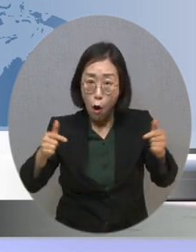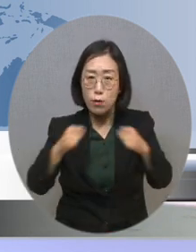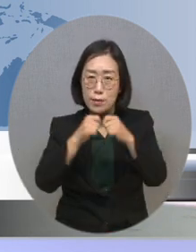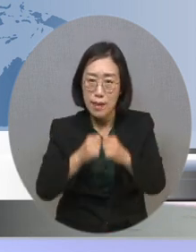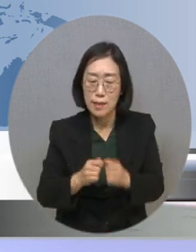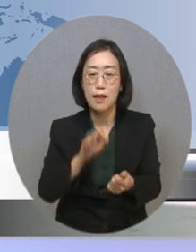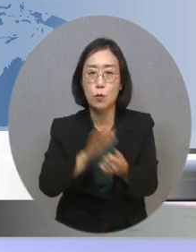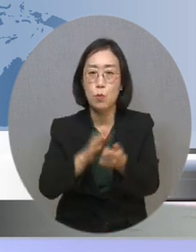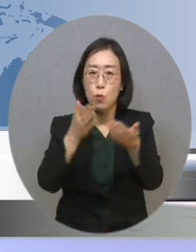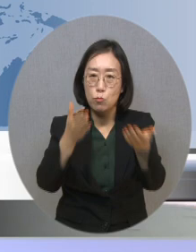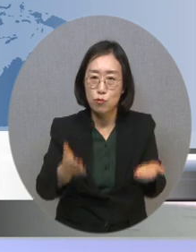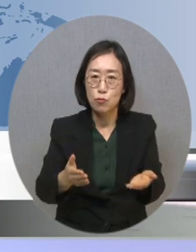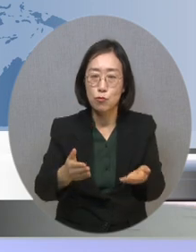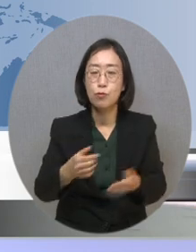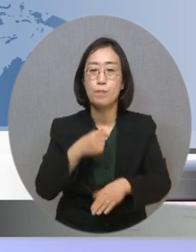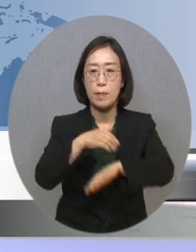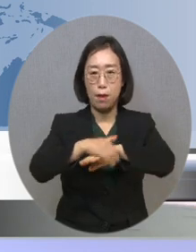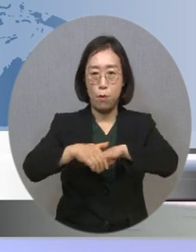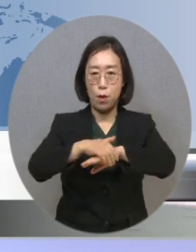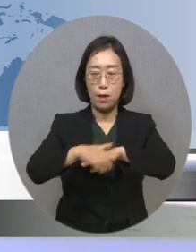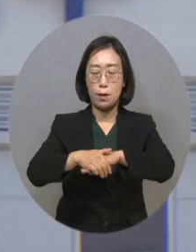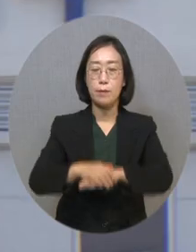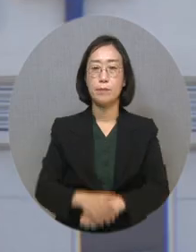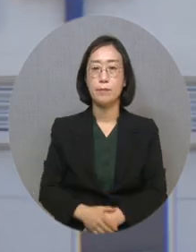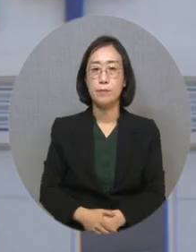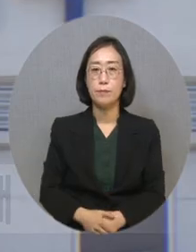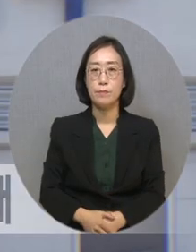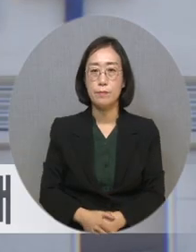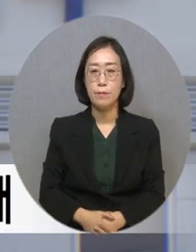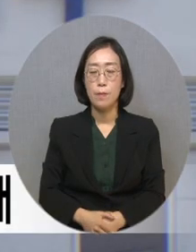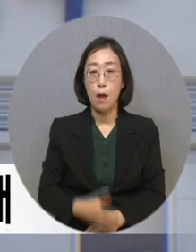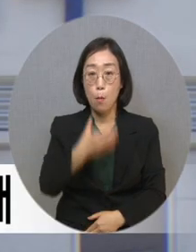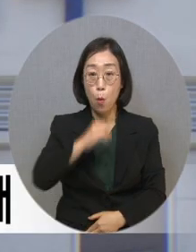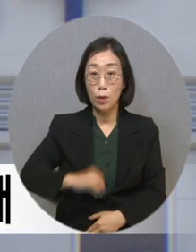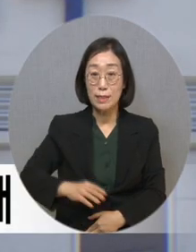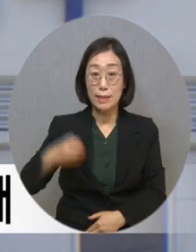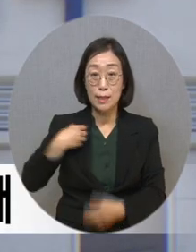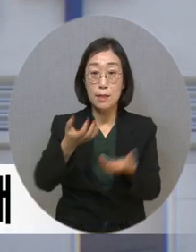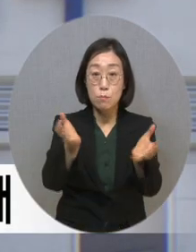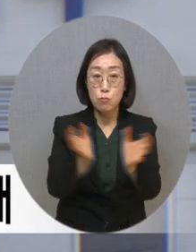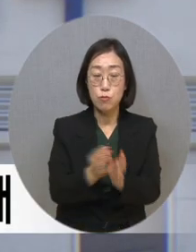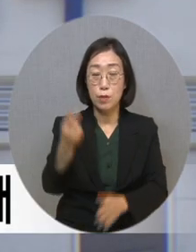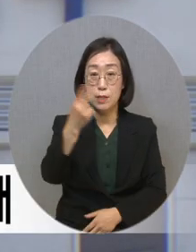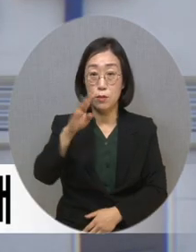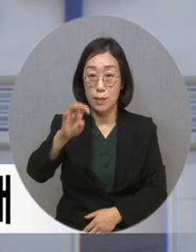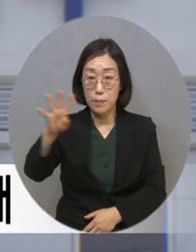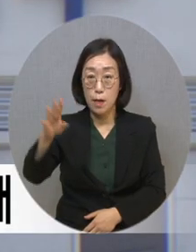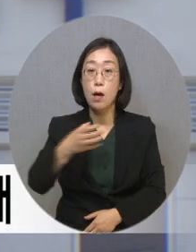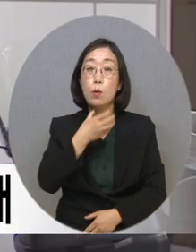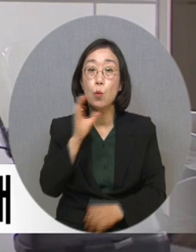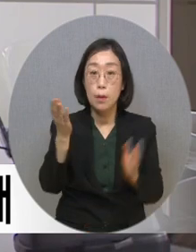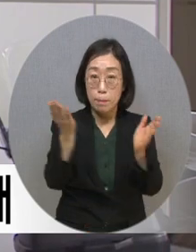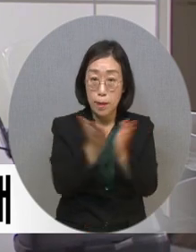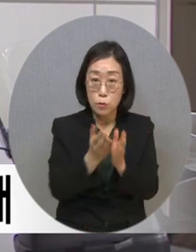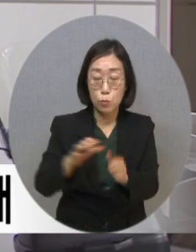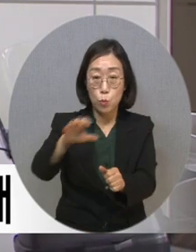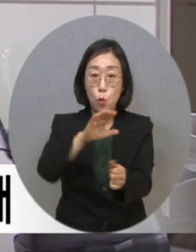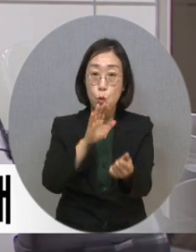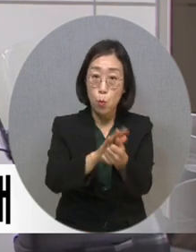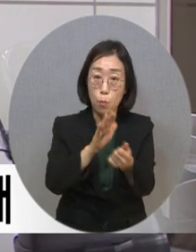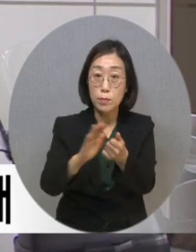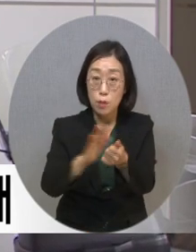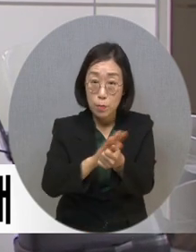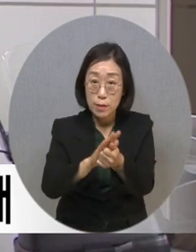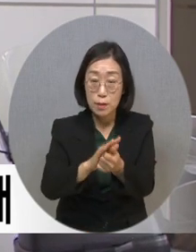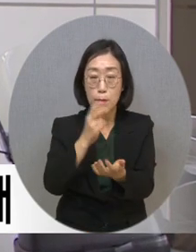서비스를 제공한다는 겁니다 보건복지부는 2024년도 노인 맞춤 돌봄 서비스 사업